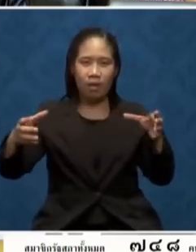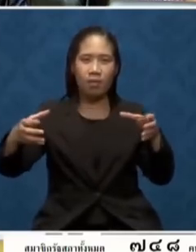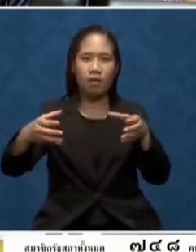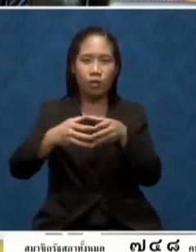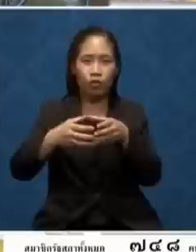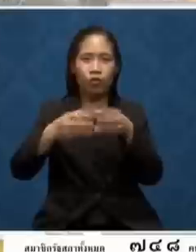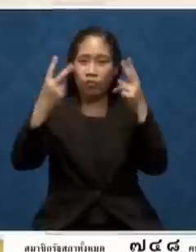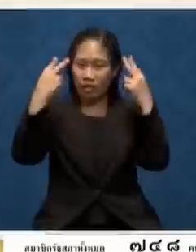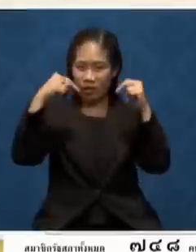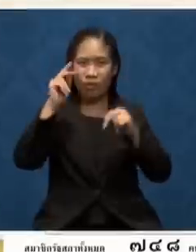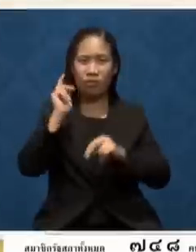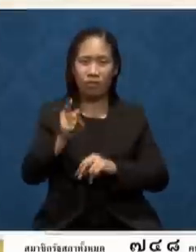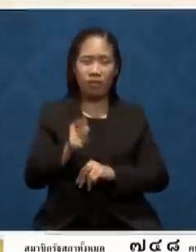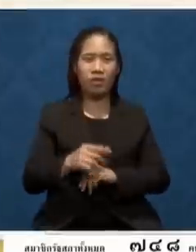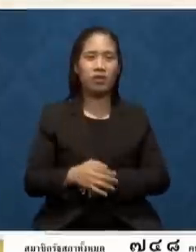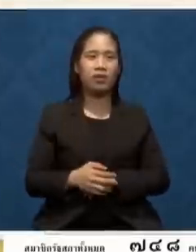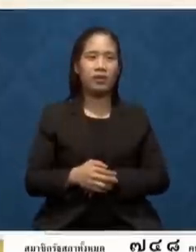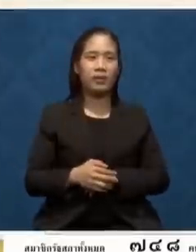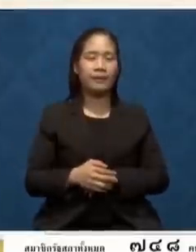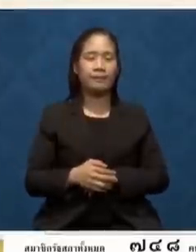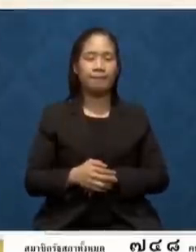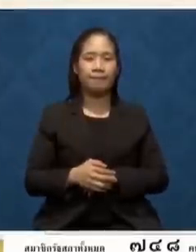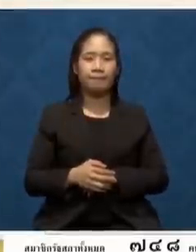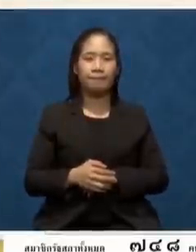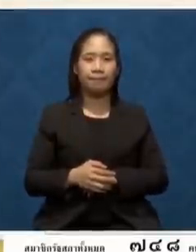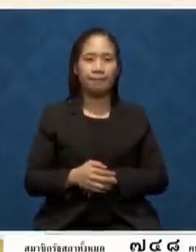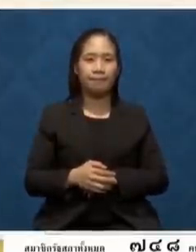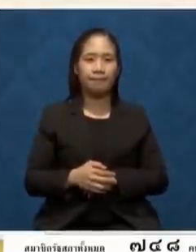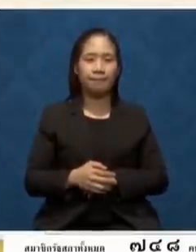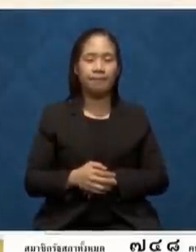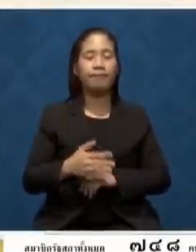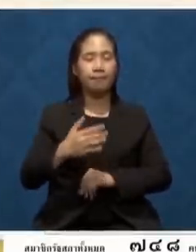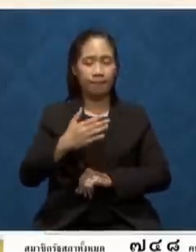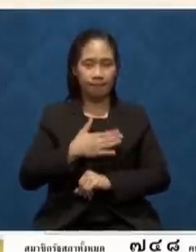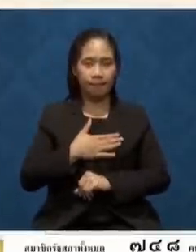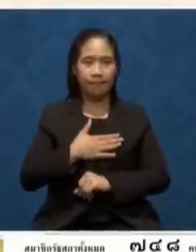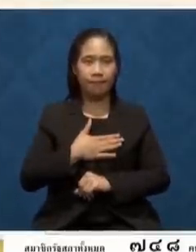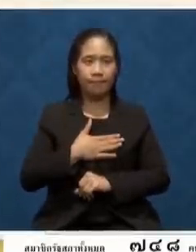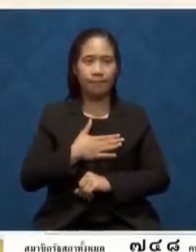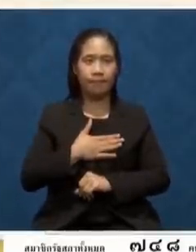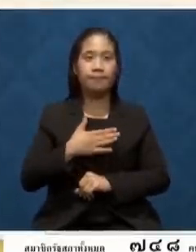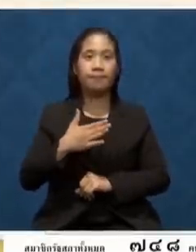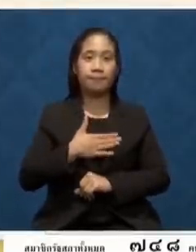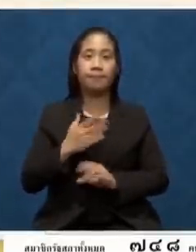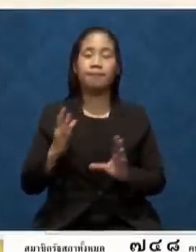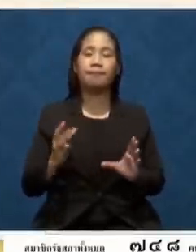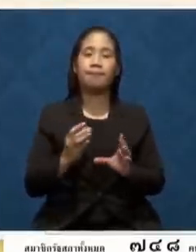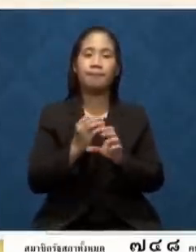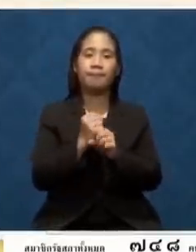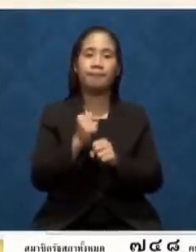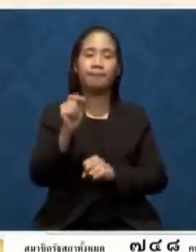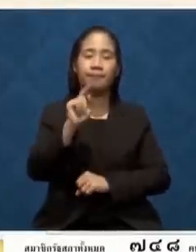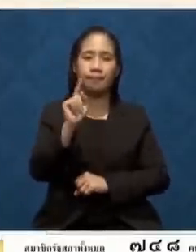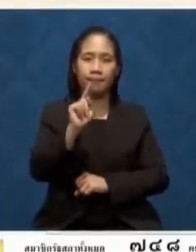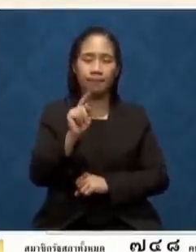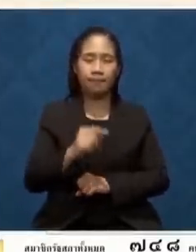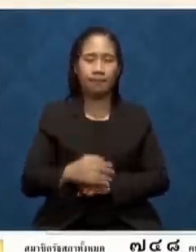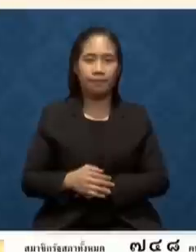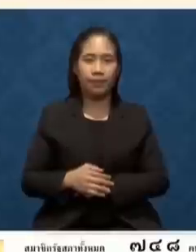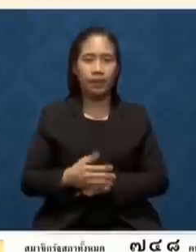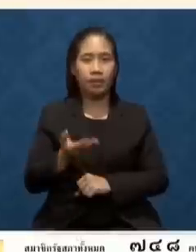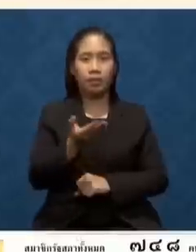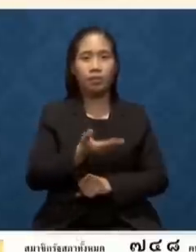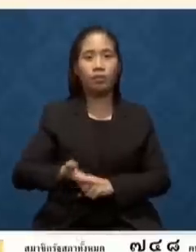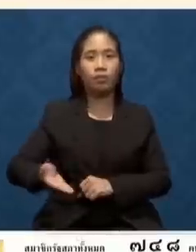รัฐมนตรีเพราะฉะนั้นท่านประธานที่เคารพครับผมขอสรุปว่าเราไม่อาจ